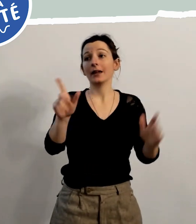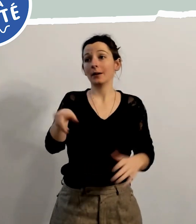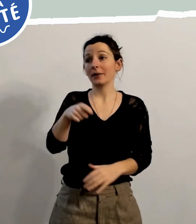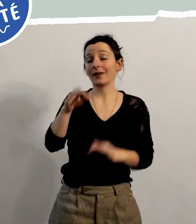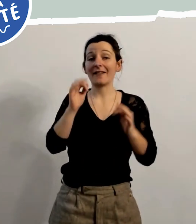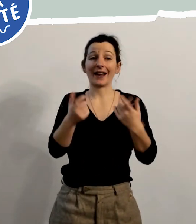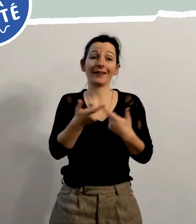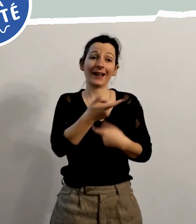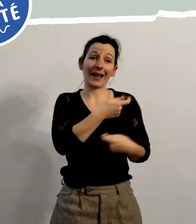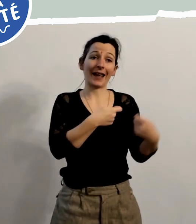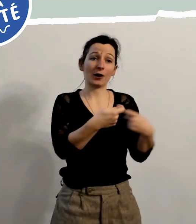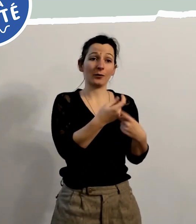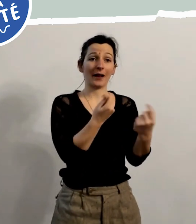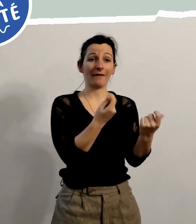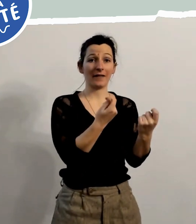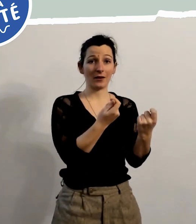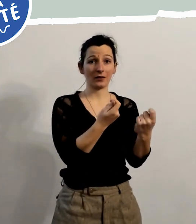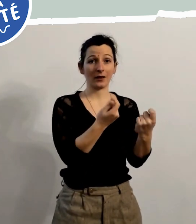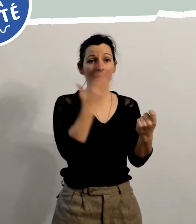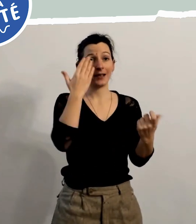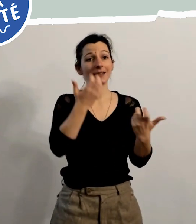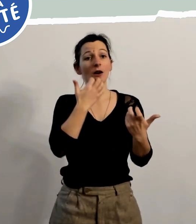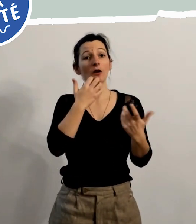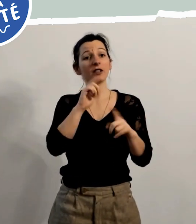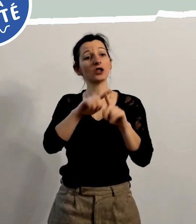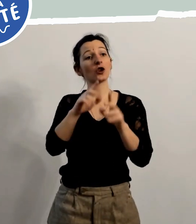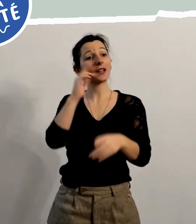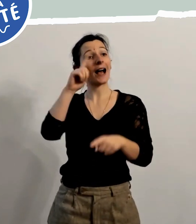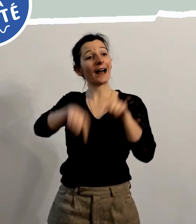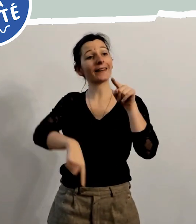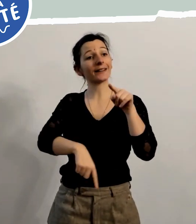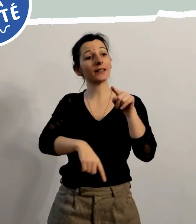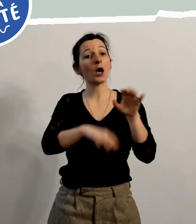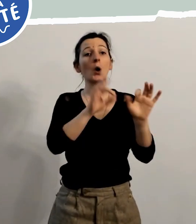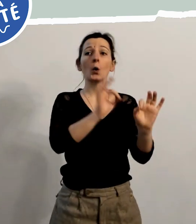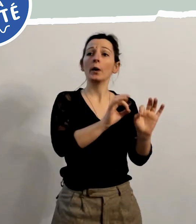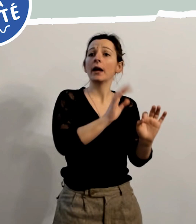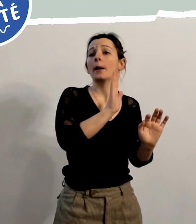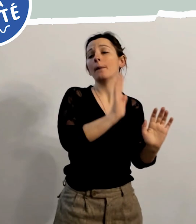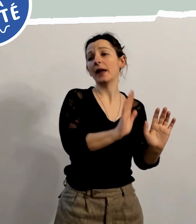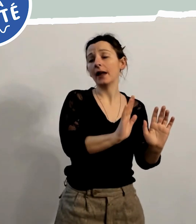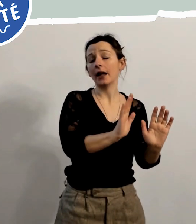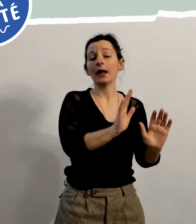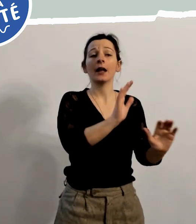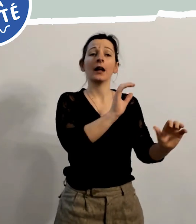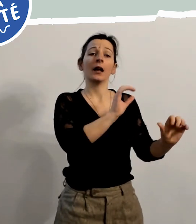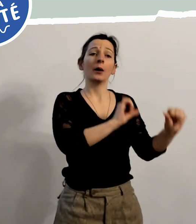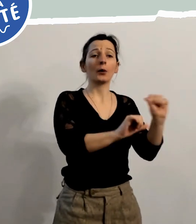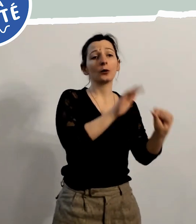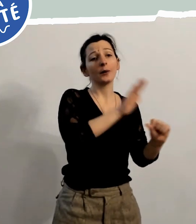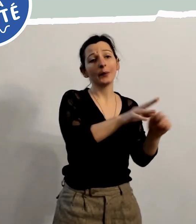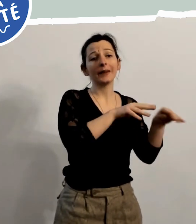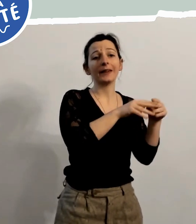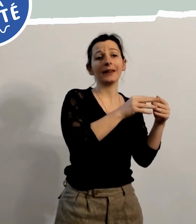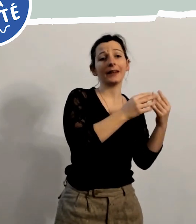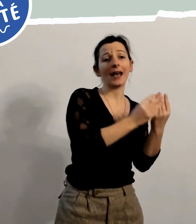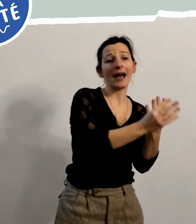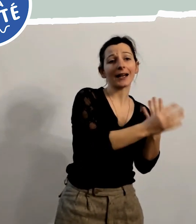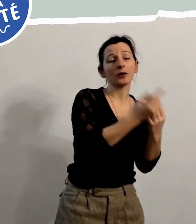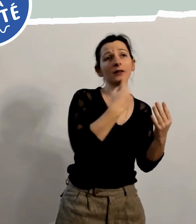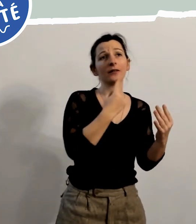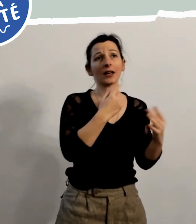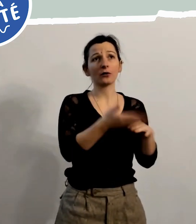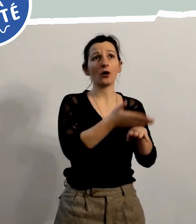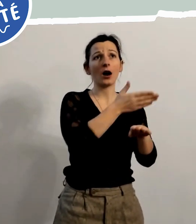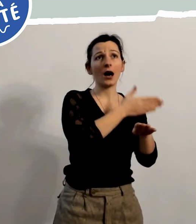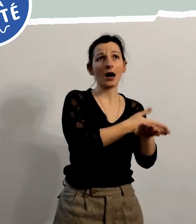aspect économique. Le problème, c'est que là, si on veut interdire un produit, le problème, c'est que, attention, ce produit-là, il sert dans l'agriculture, donc il faut produire